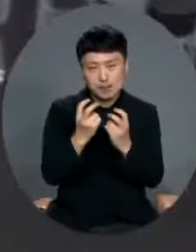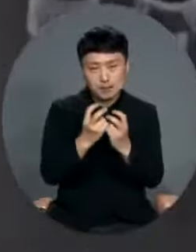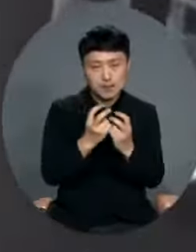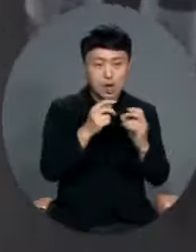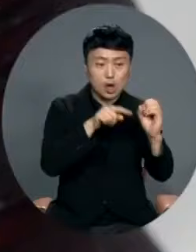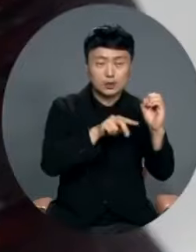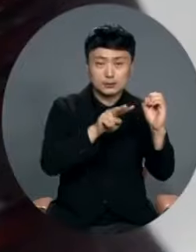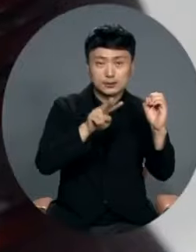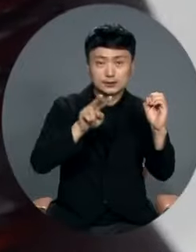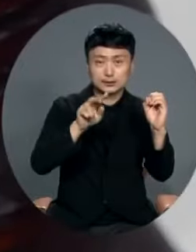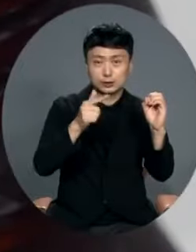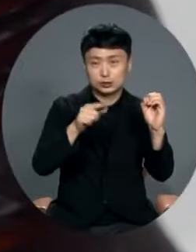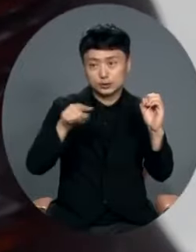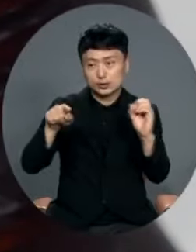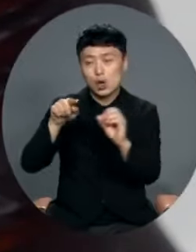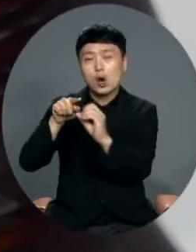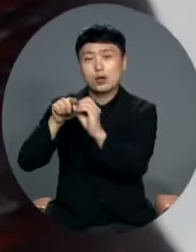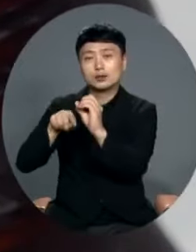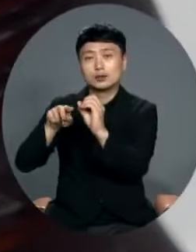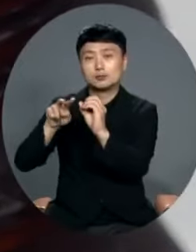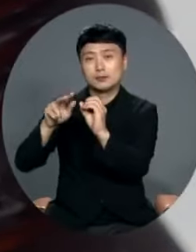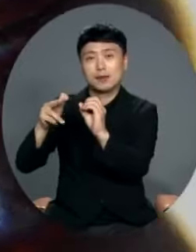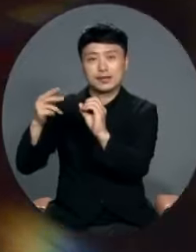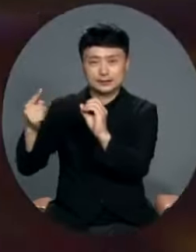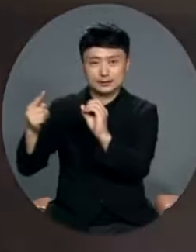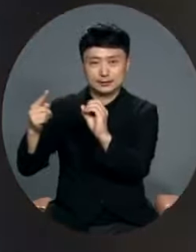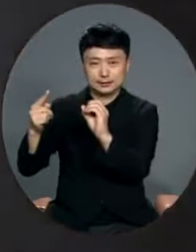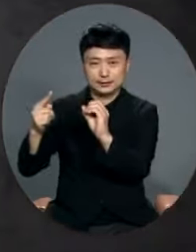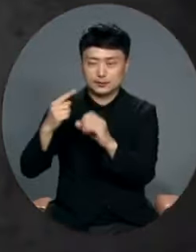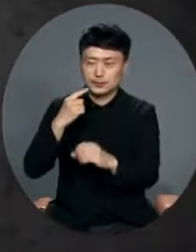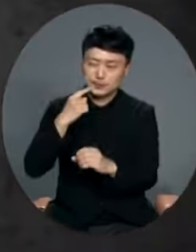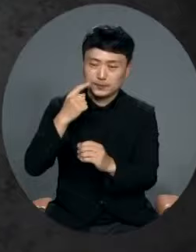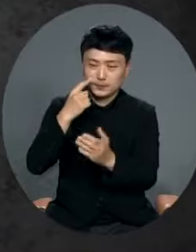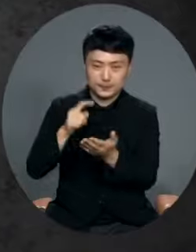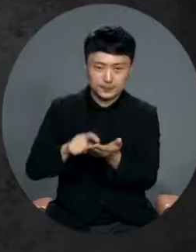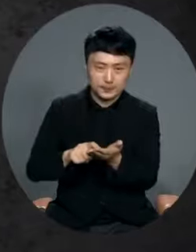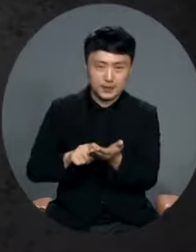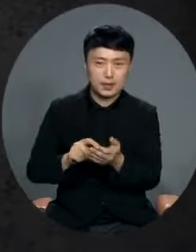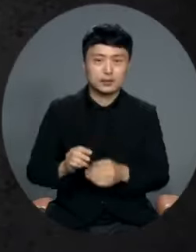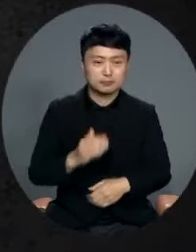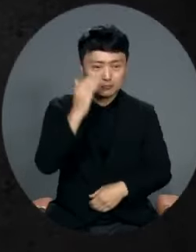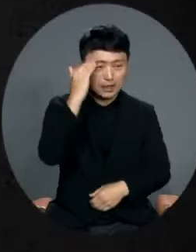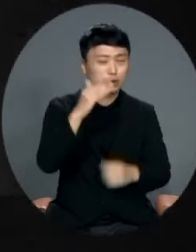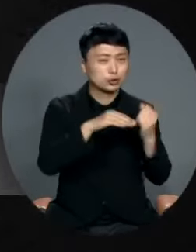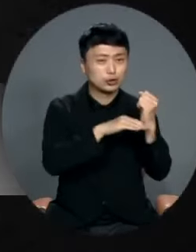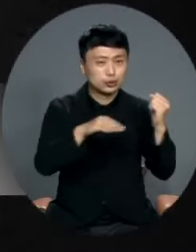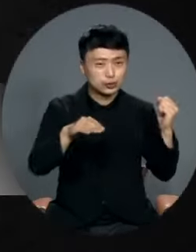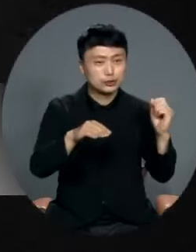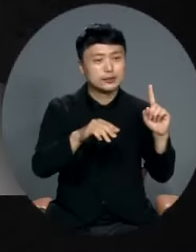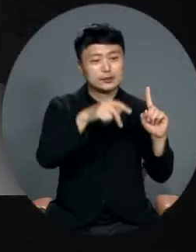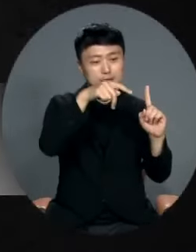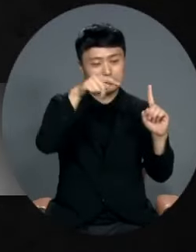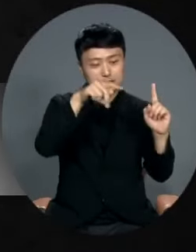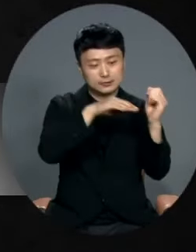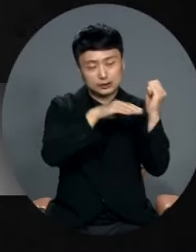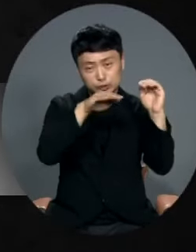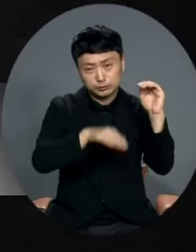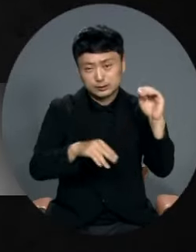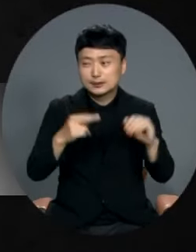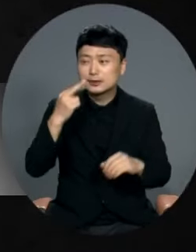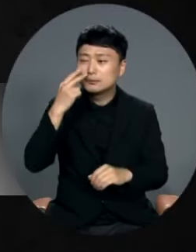0.26에서 0.281 ppb 농도의 마이크로시스틴이 검출됐습니다. 국내 허용치 1 ppb보다는 낮지만